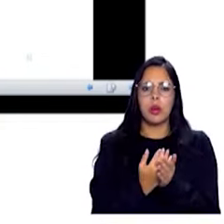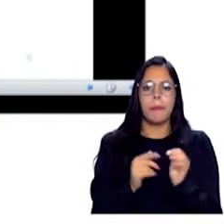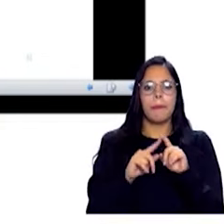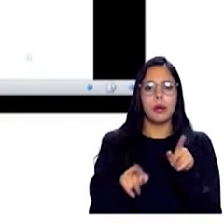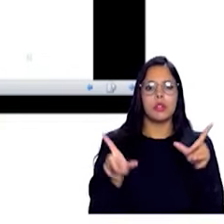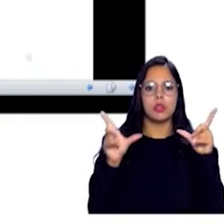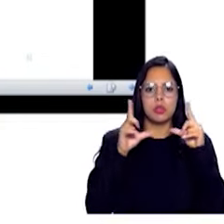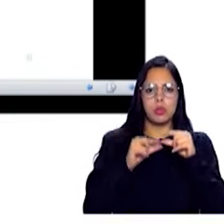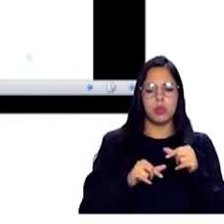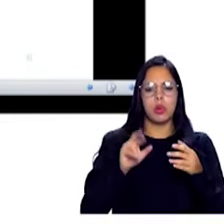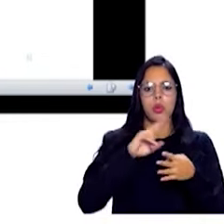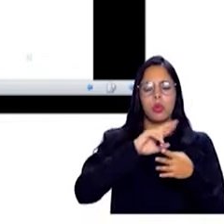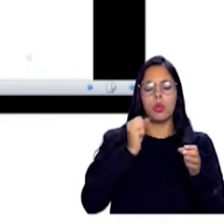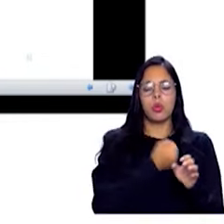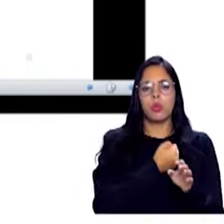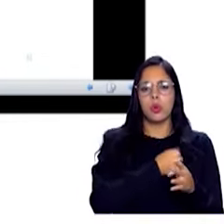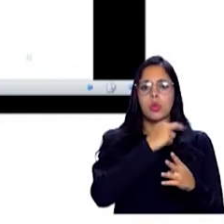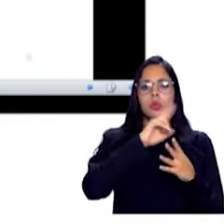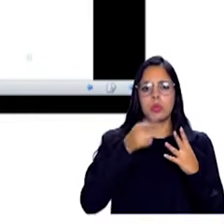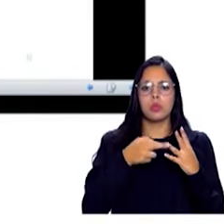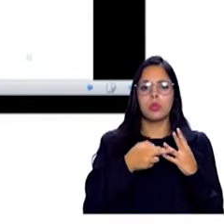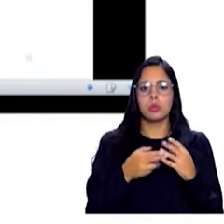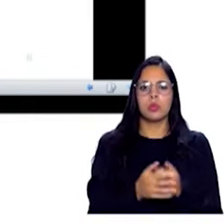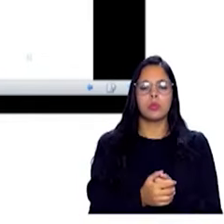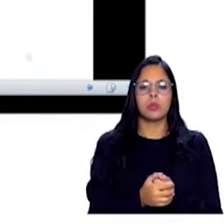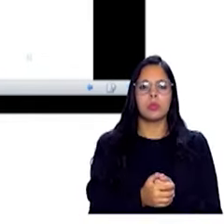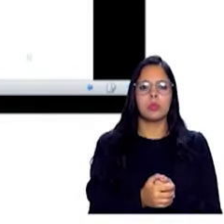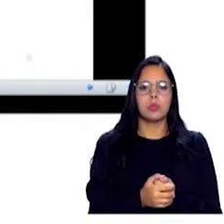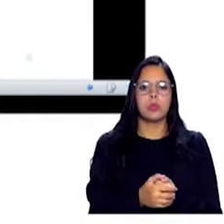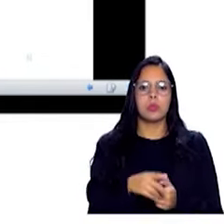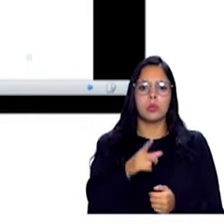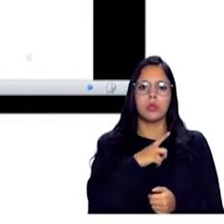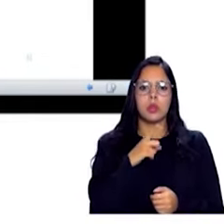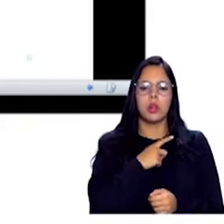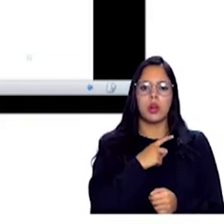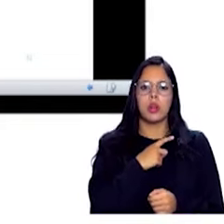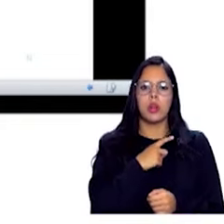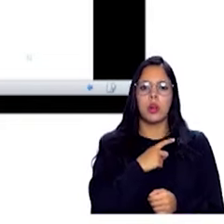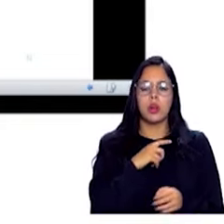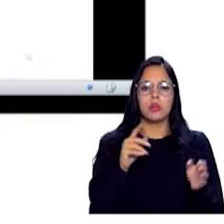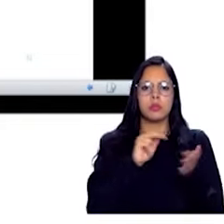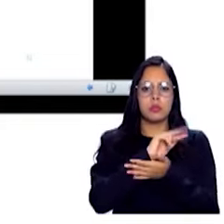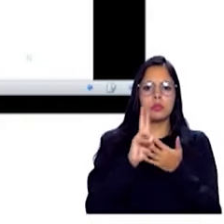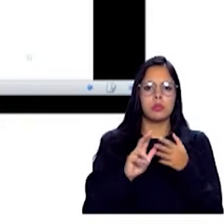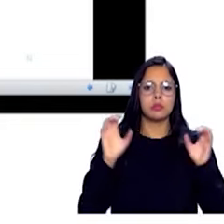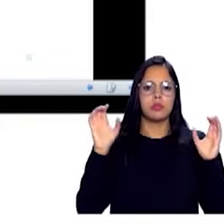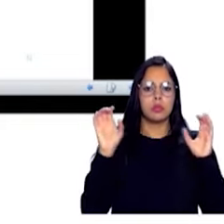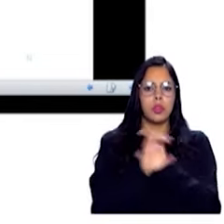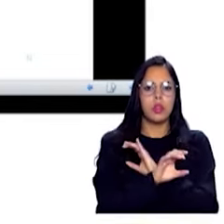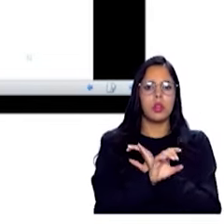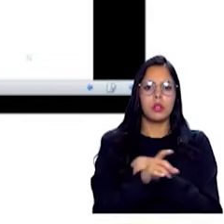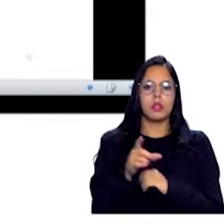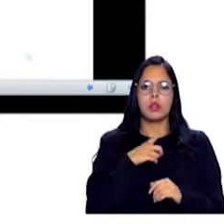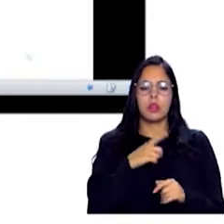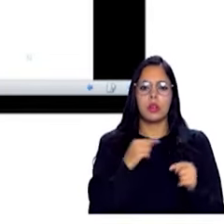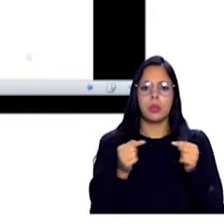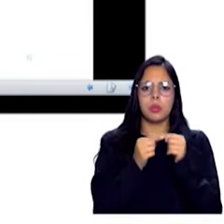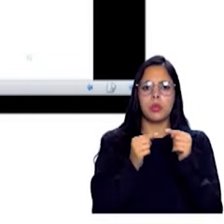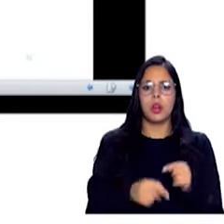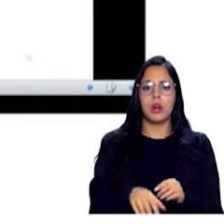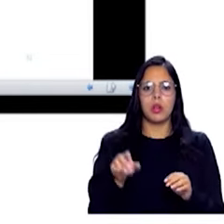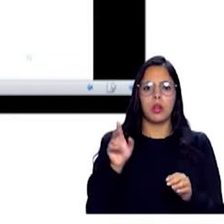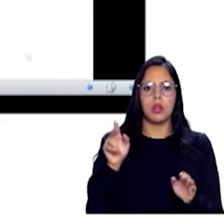prescindere Dalla decisione del caso concreto e a prescindere anche Dalla uniforme applicazione delle norme di diritto ma sui numeri di